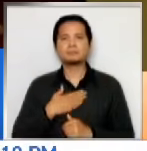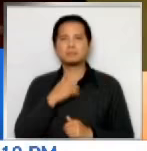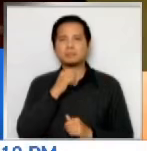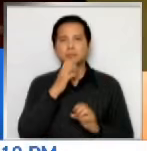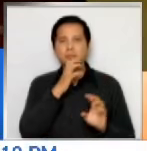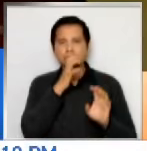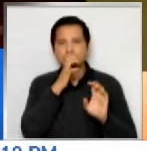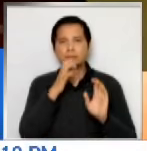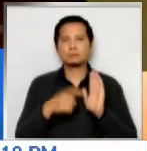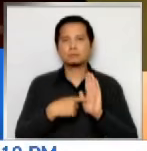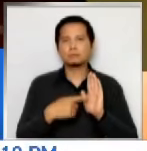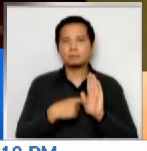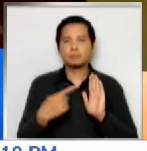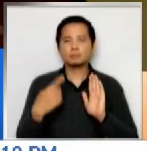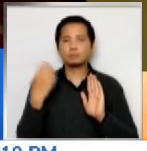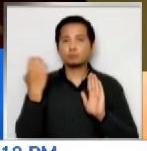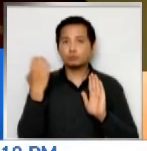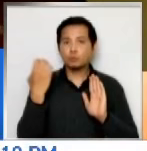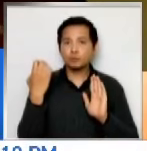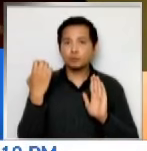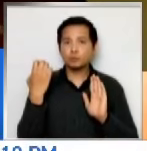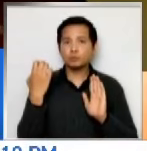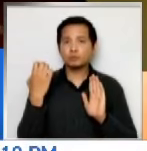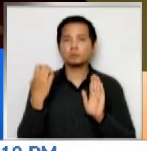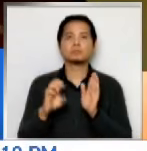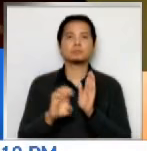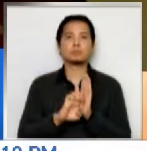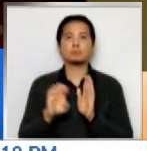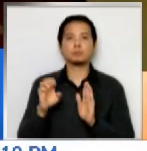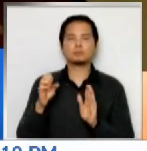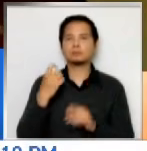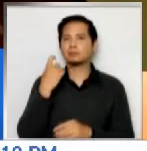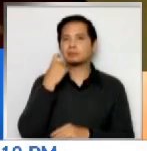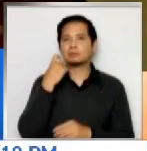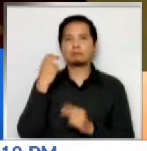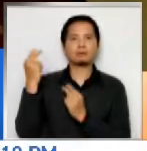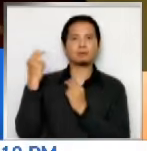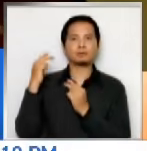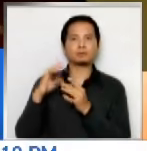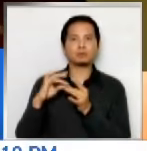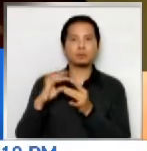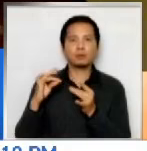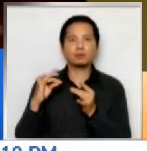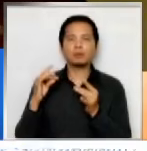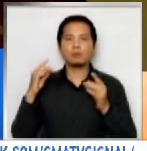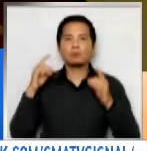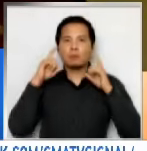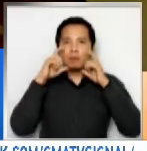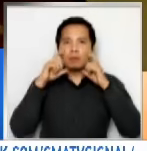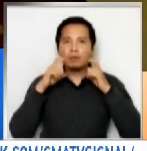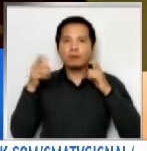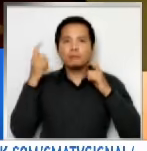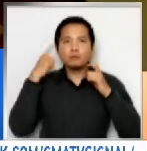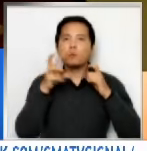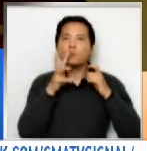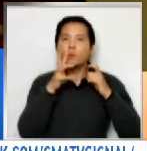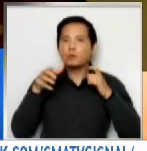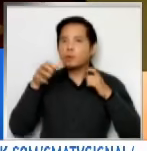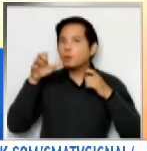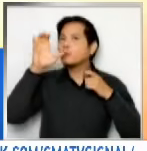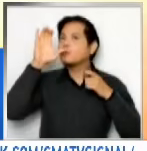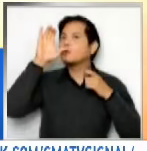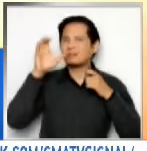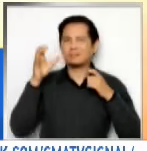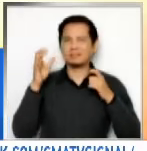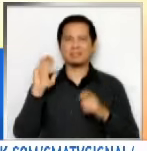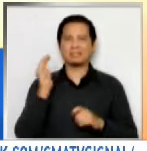di ba, yung mga storya dati, nagbabalang ng mask para uminom ng tubig, parang masyadong extreme, no?